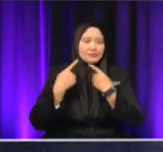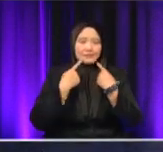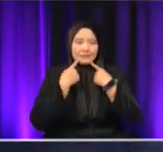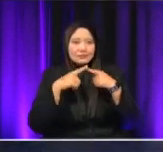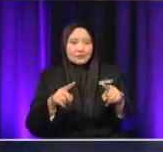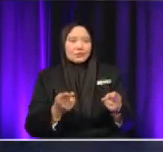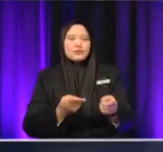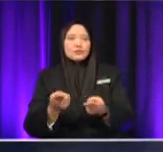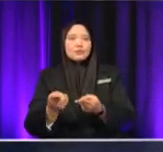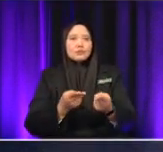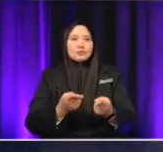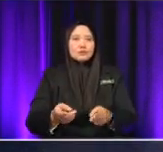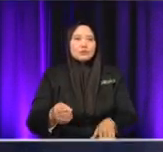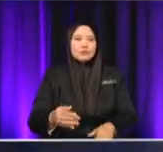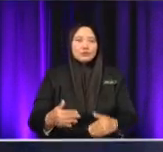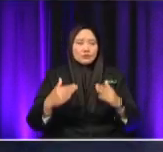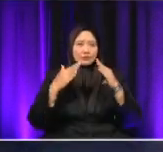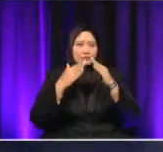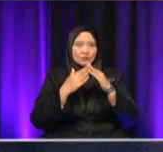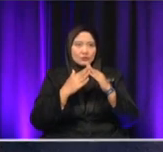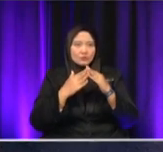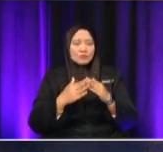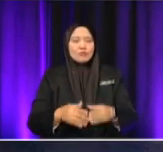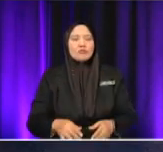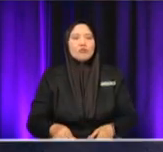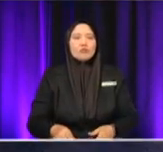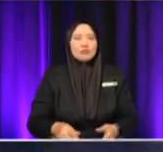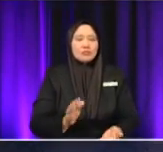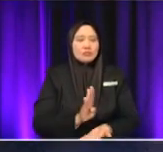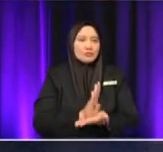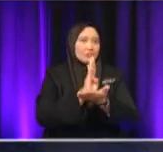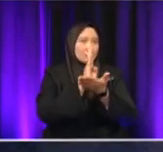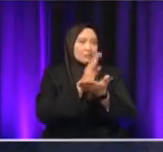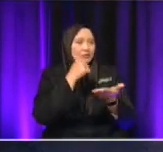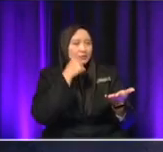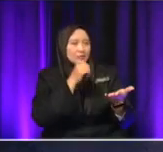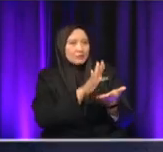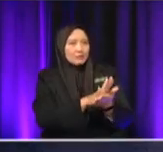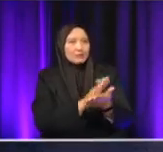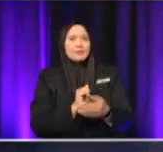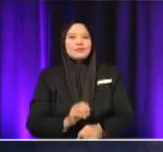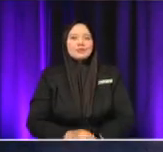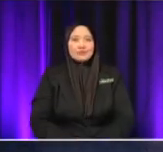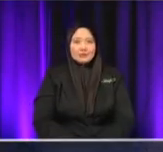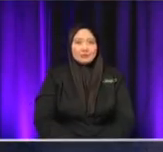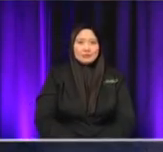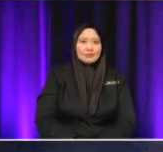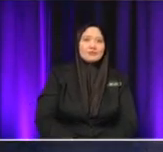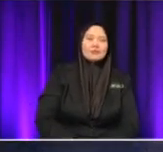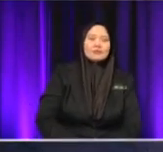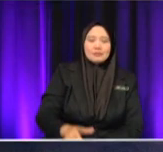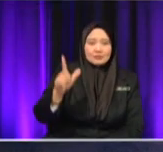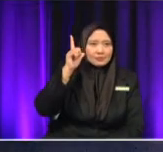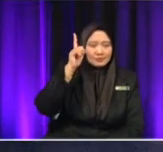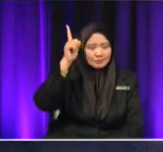cara dapat lihat mungkin dari rumah dia sendiri ya Ibu Nambah apa dia bersama-sama menguruskan keluarga sama-sama sekarang ini kan